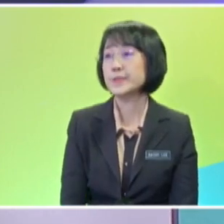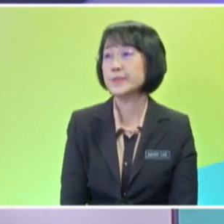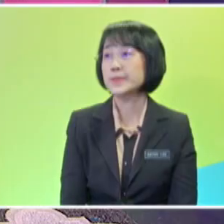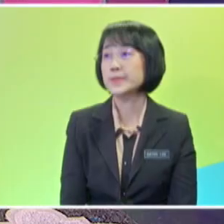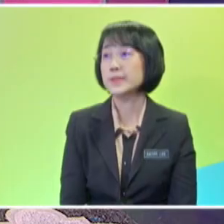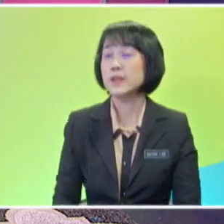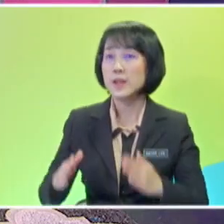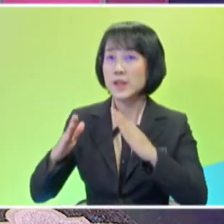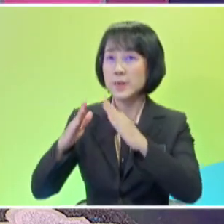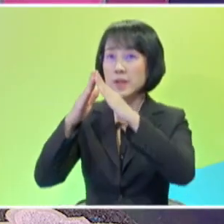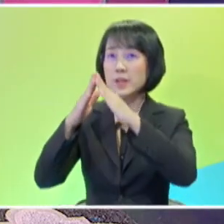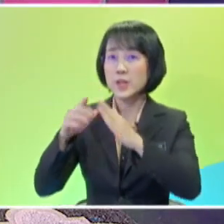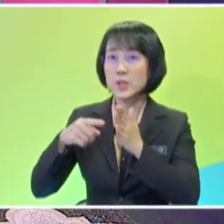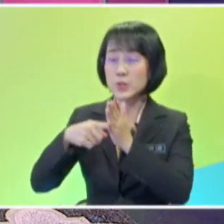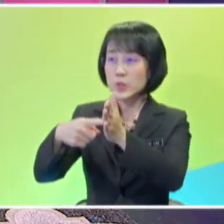petang